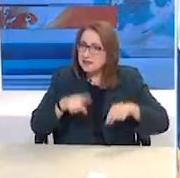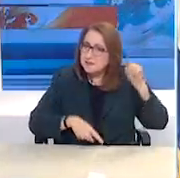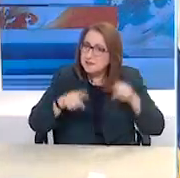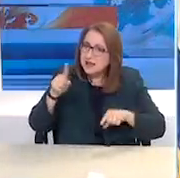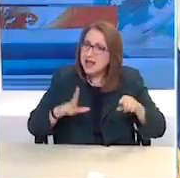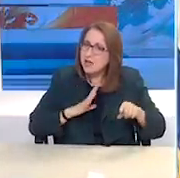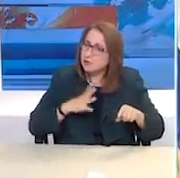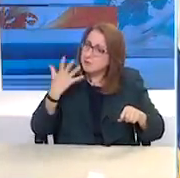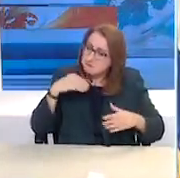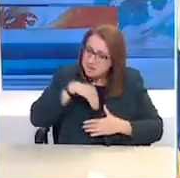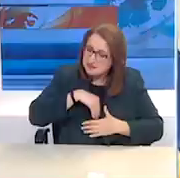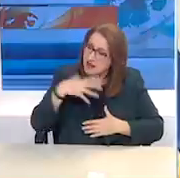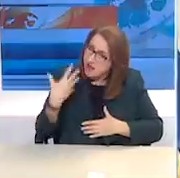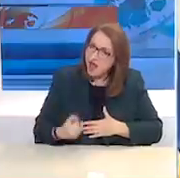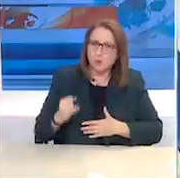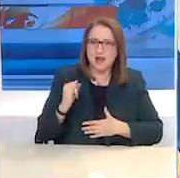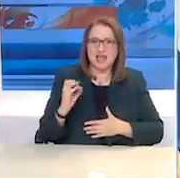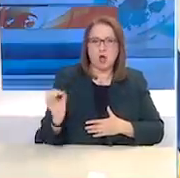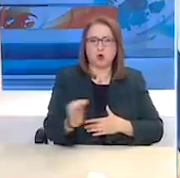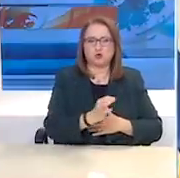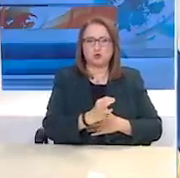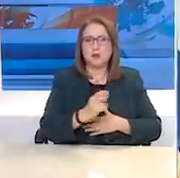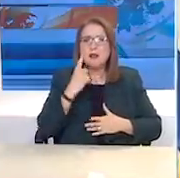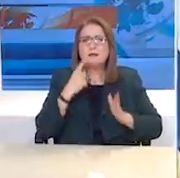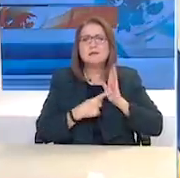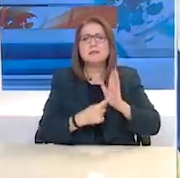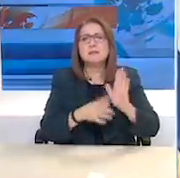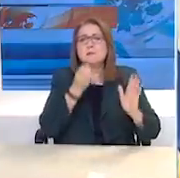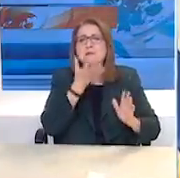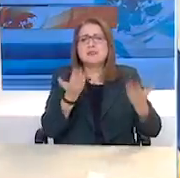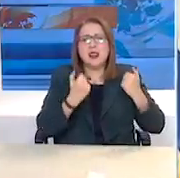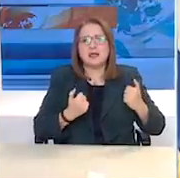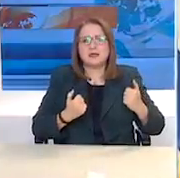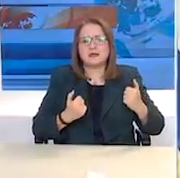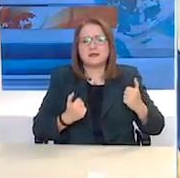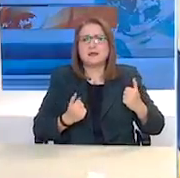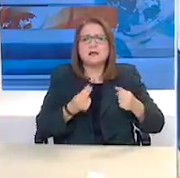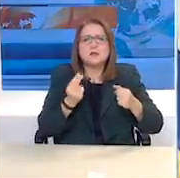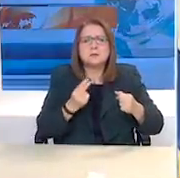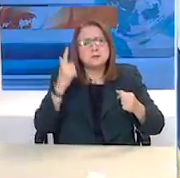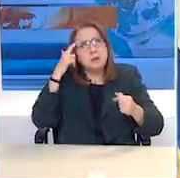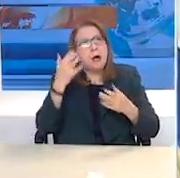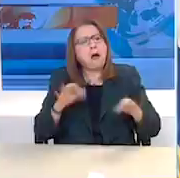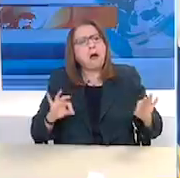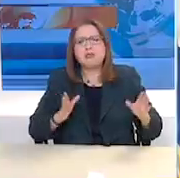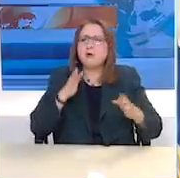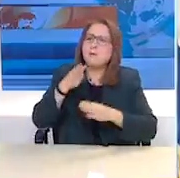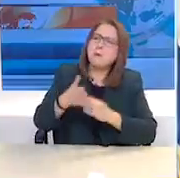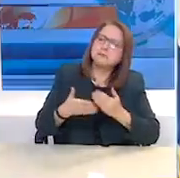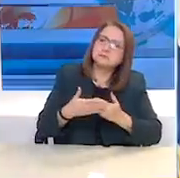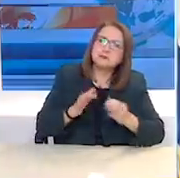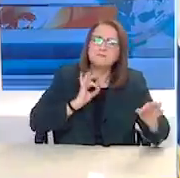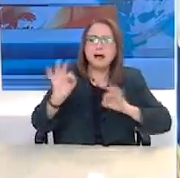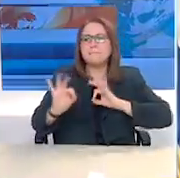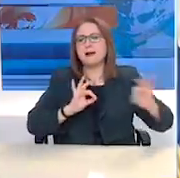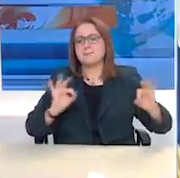είναι ασυμπτωματικά ή έχουν πολύ ήπια συμπτωματολογία και μεταφέρει ο ένας τον ιό στον άλλον. Έχουμε καταφέρει να διατηρήσουμε αυτή τη στιγμή το επίπεδο της διασποράς σε